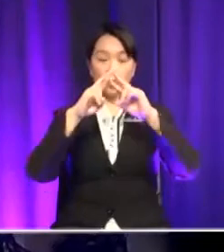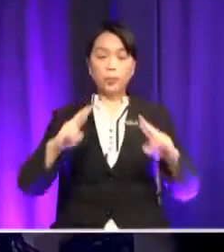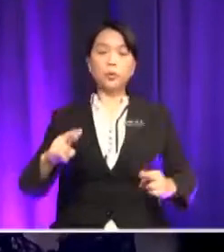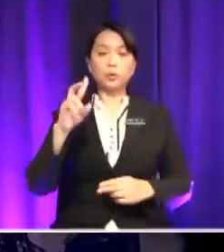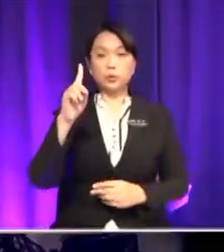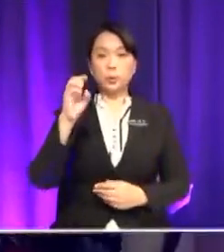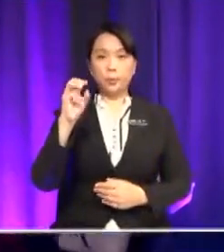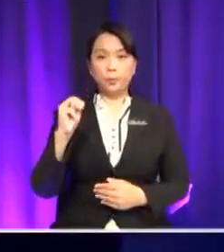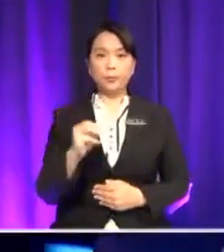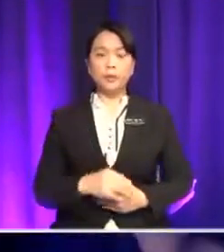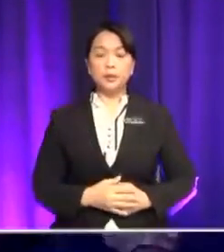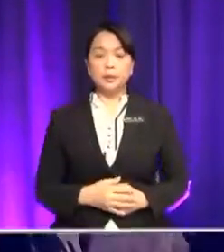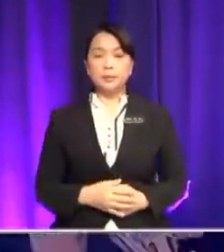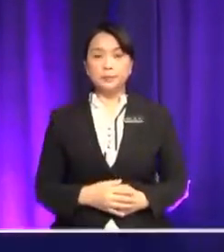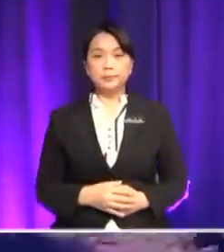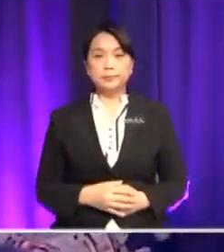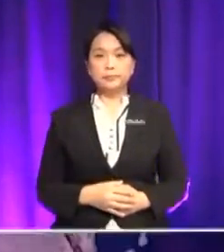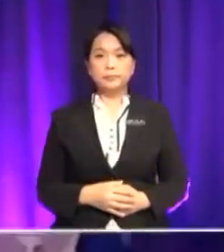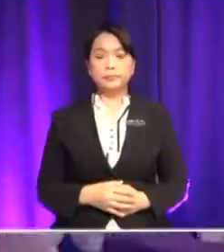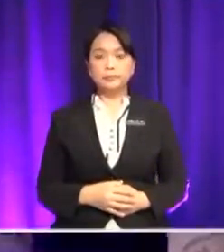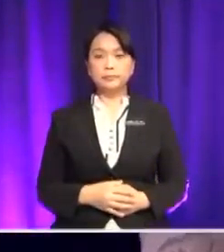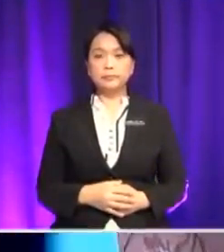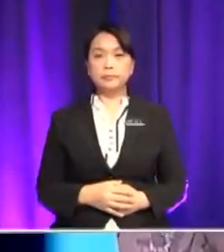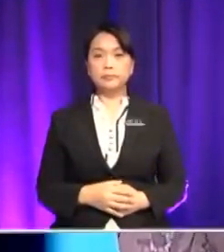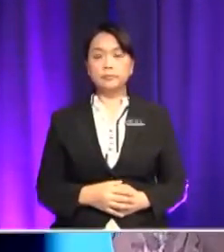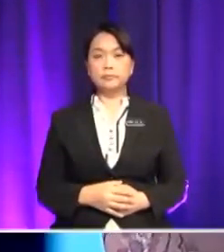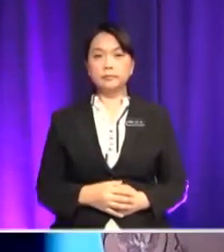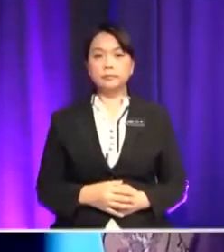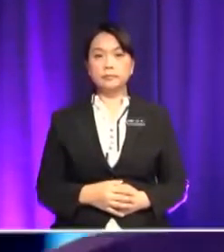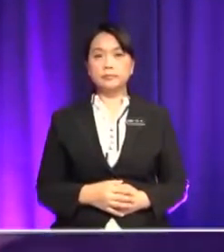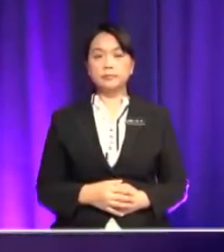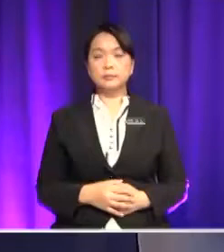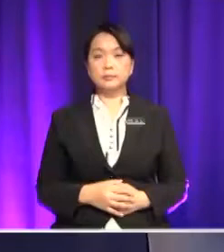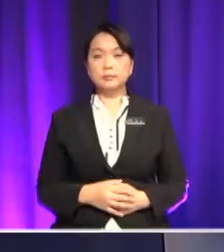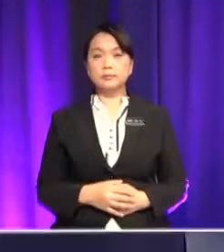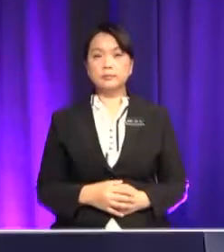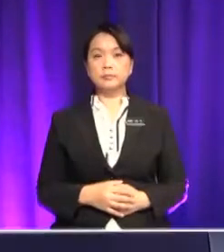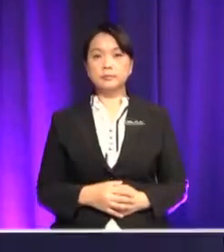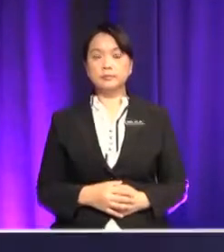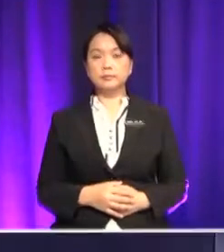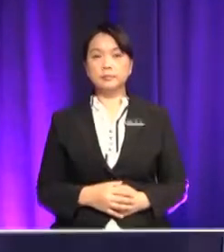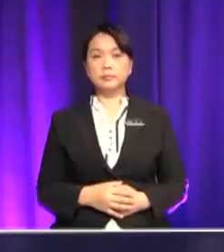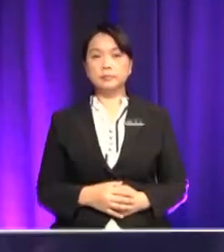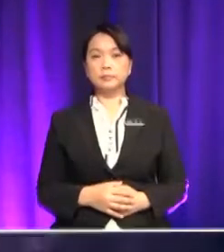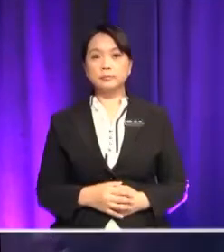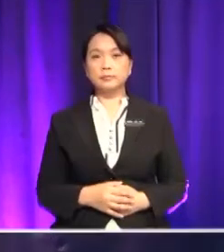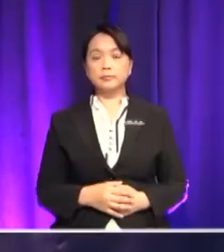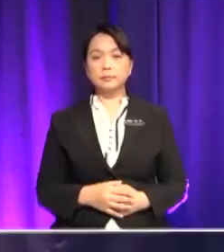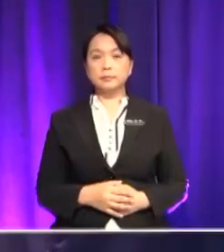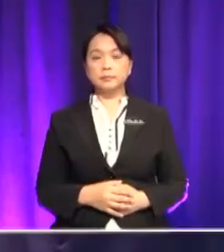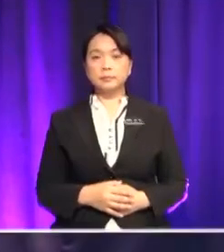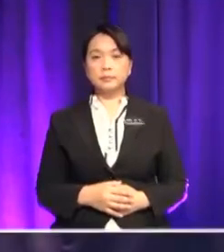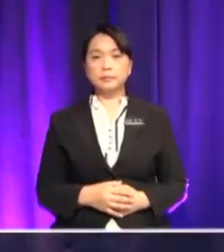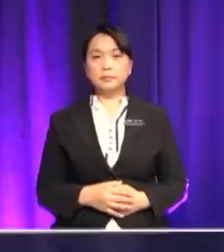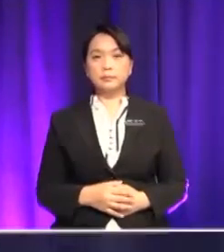bumbung bentuk dom kat sini. Dan ada rekaan-rekaan yang menarik sekali. Okey, kemudian kita tengok yang seterusnya, ini dia. Okey, saya